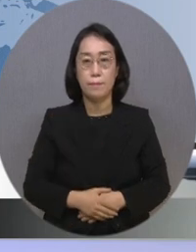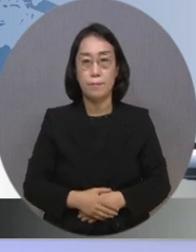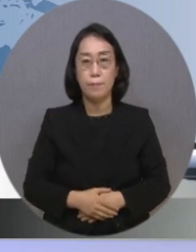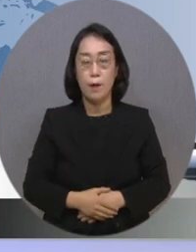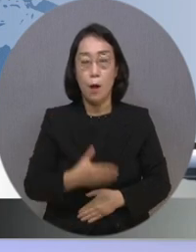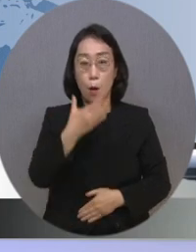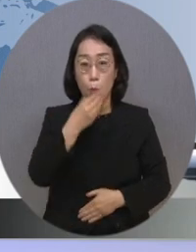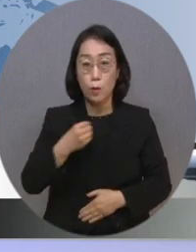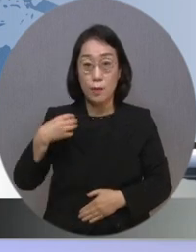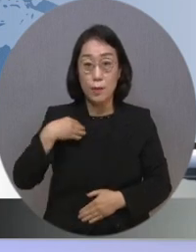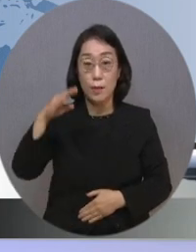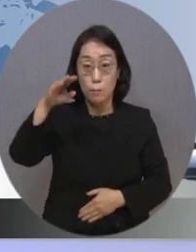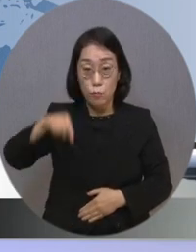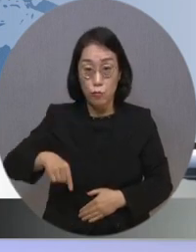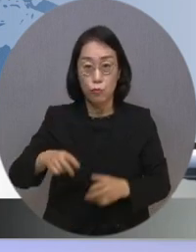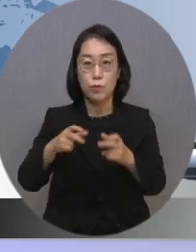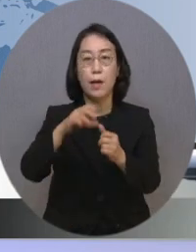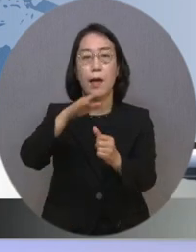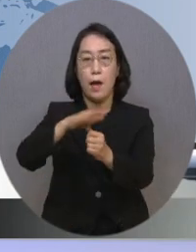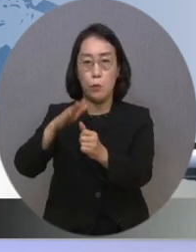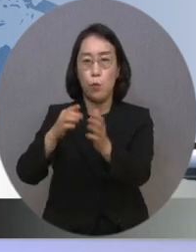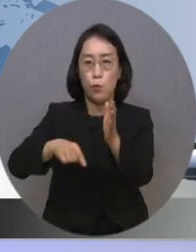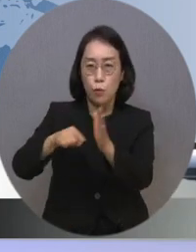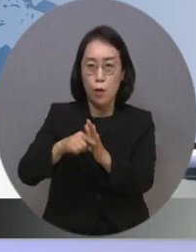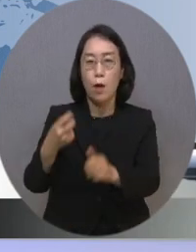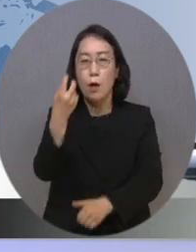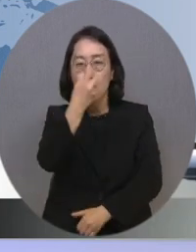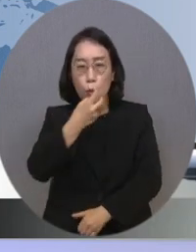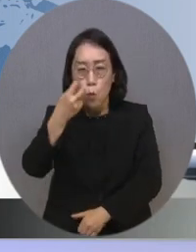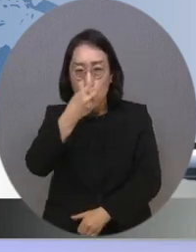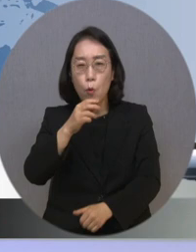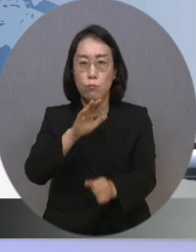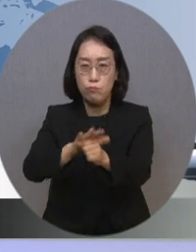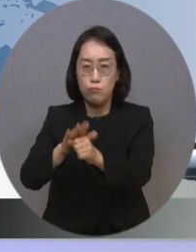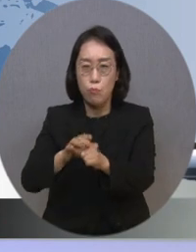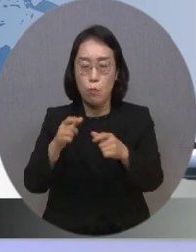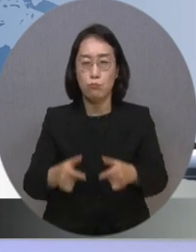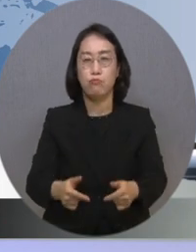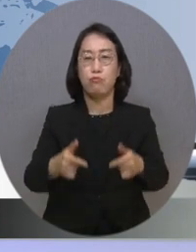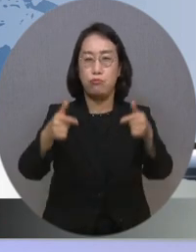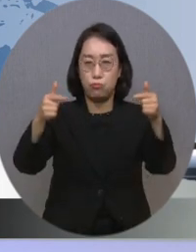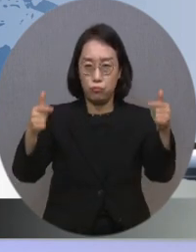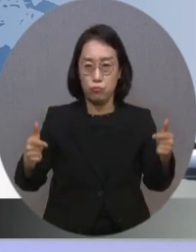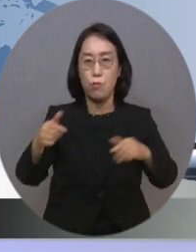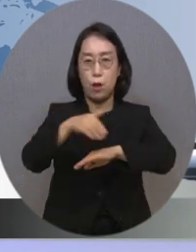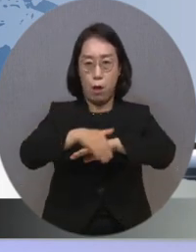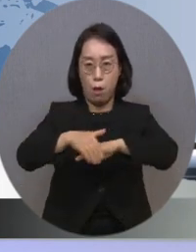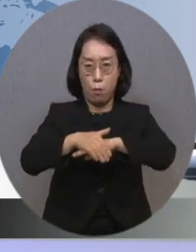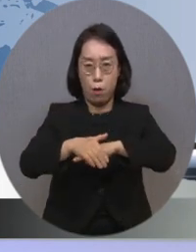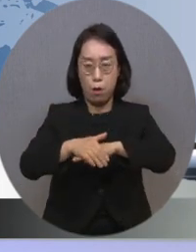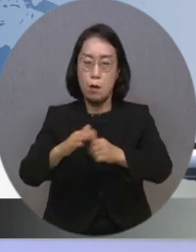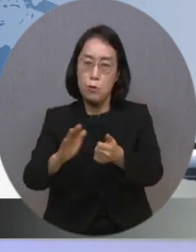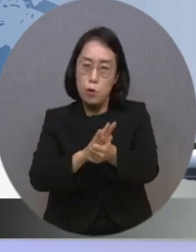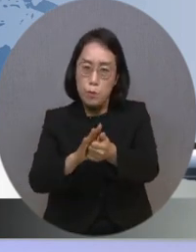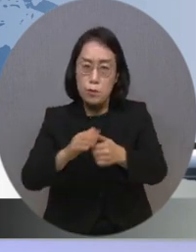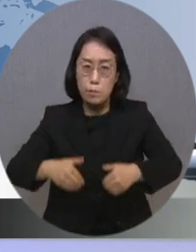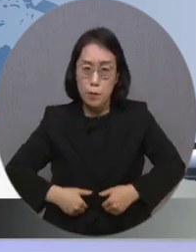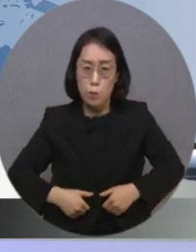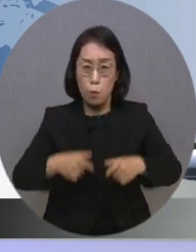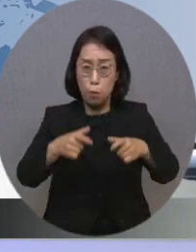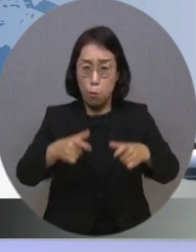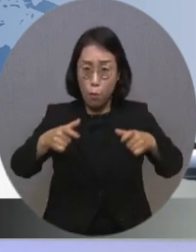보건복지부가 장애아동을 위한 재활 돌봄 서비스 지원을 대폭 확대합니다 늘어나는 서비스 수요와